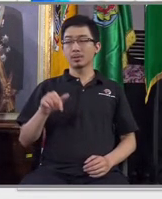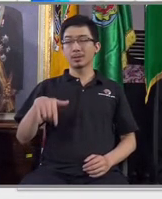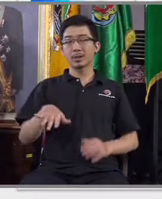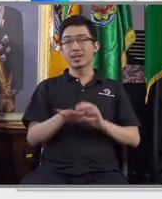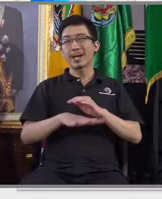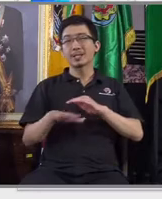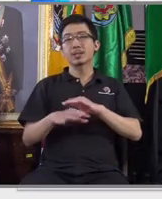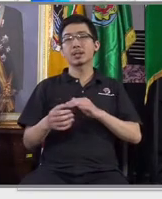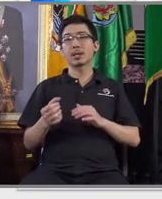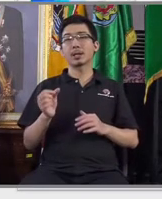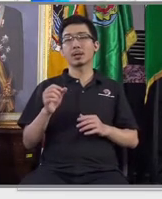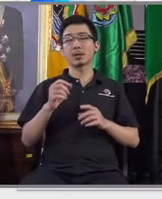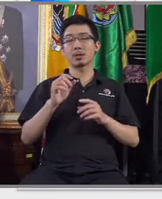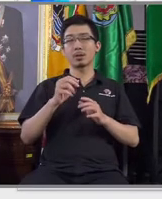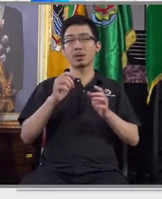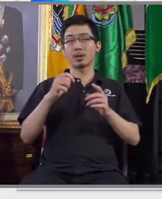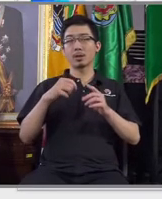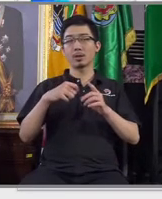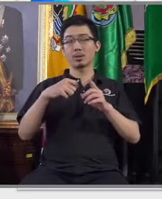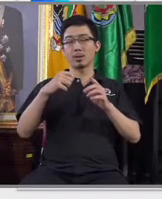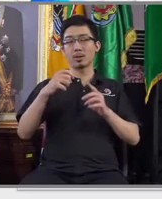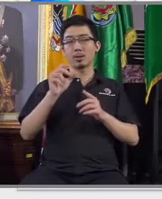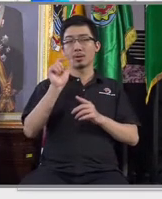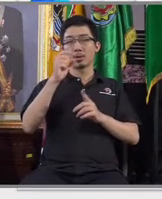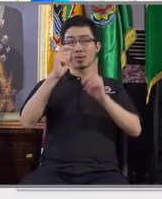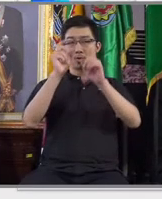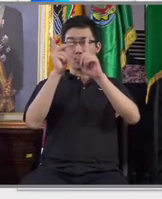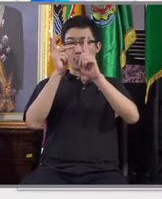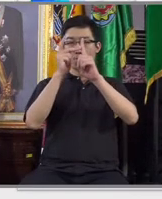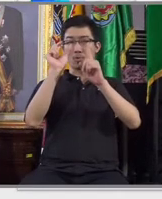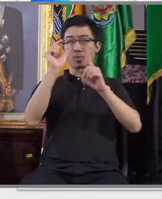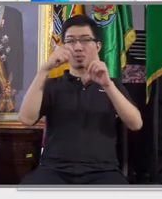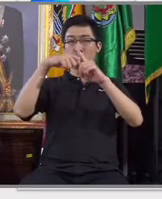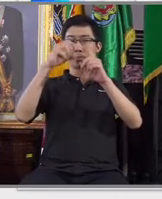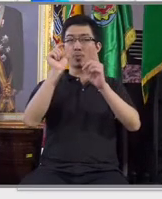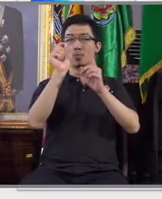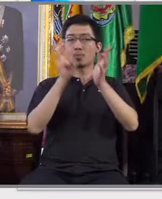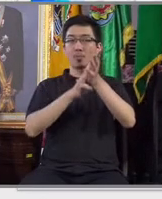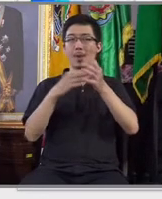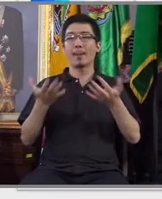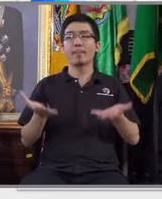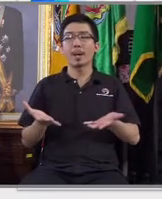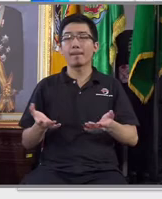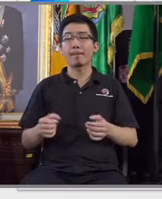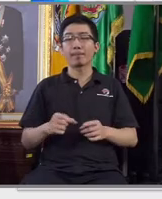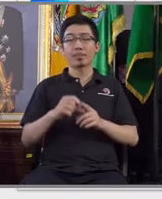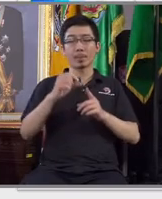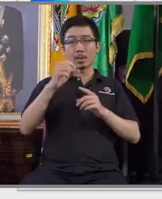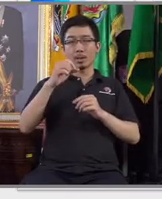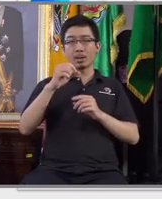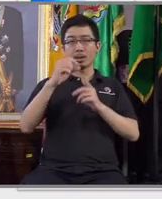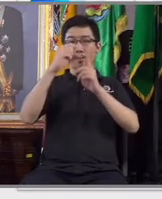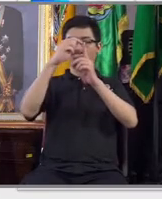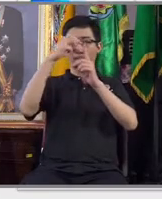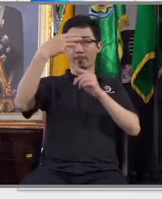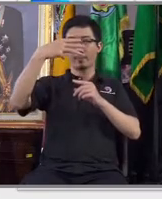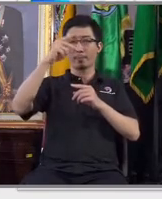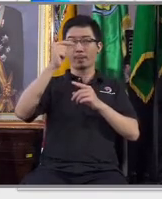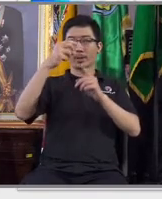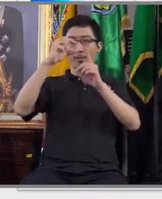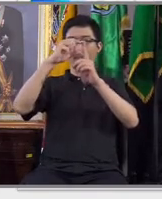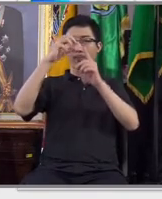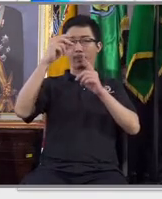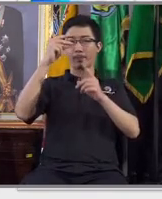79/2019, pembangunan bendung karet kali kontrak Kabupaten Demak. Ini kalau yang umum